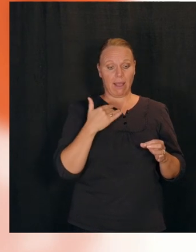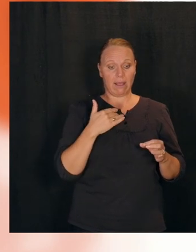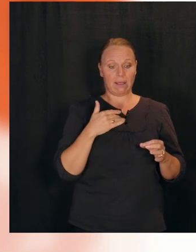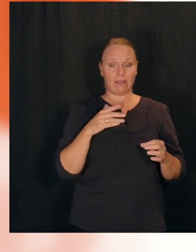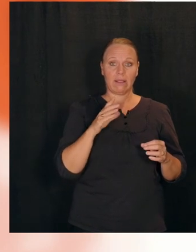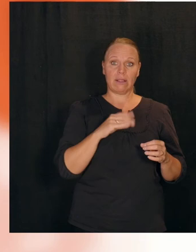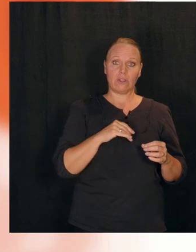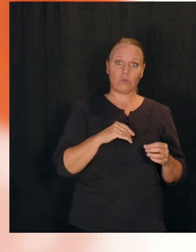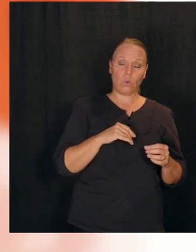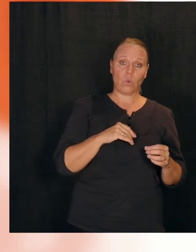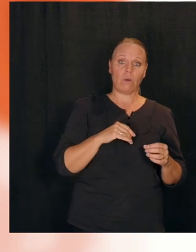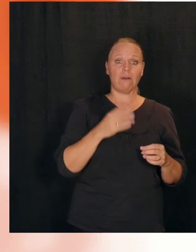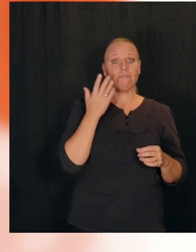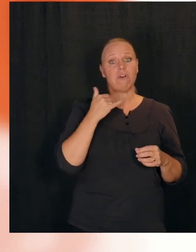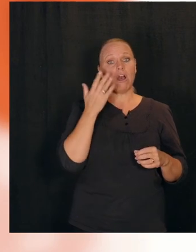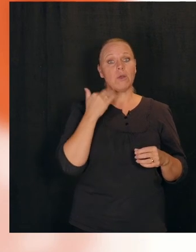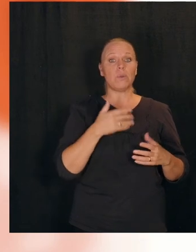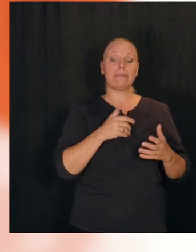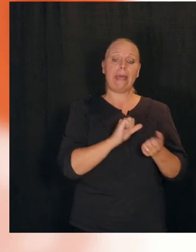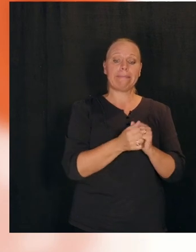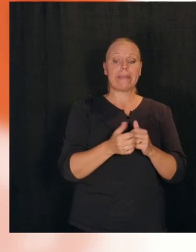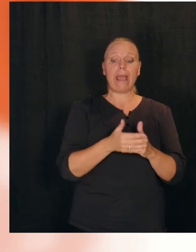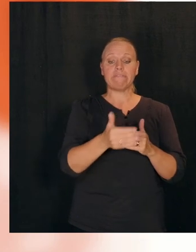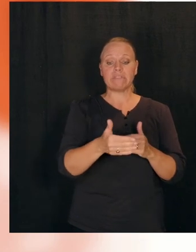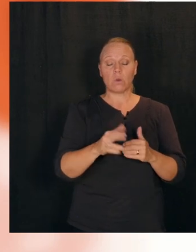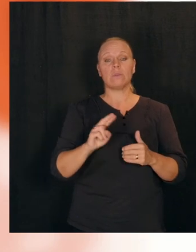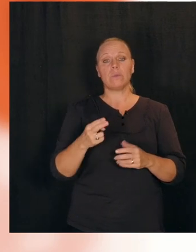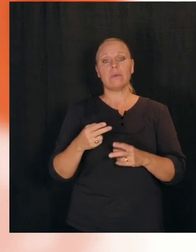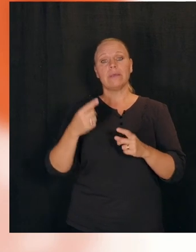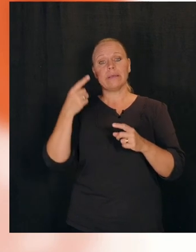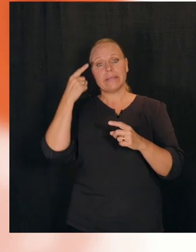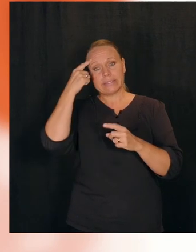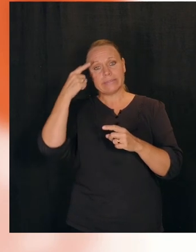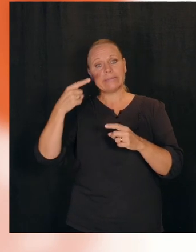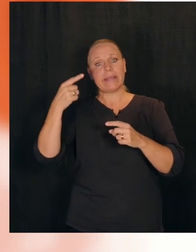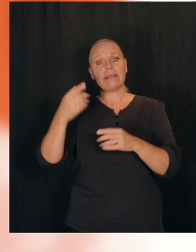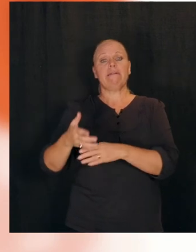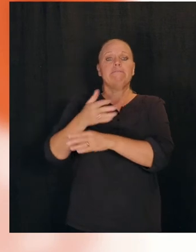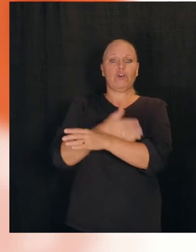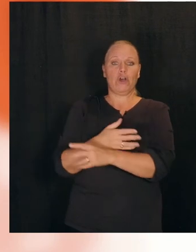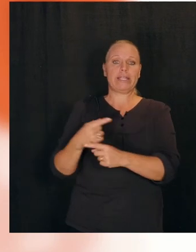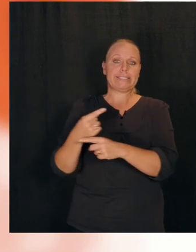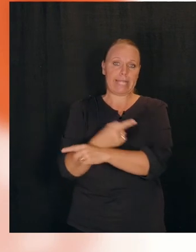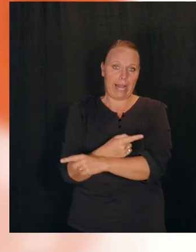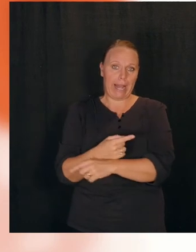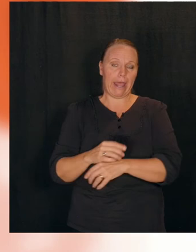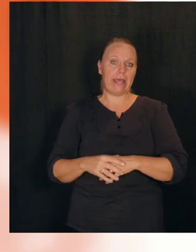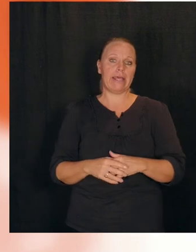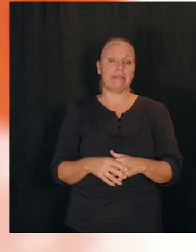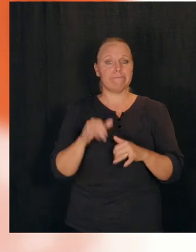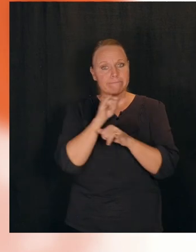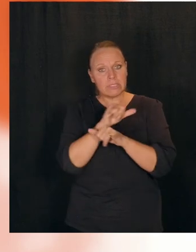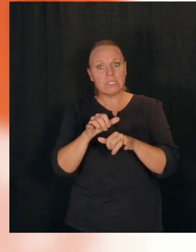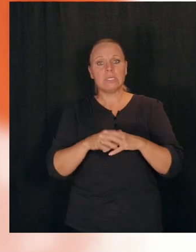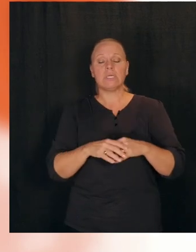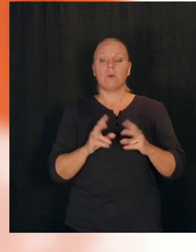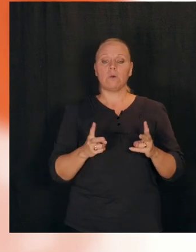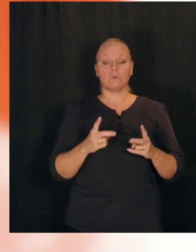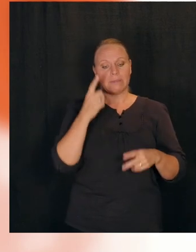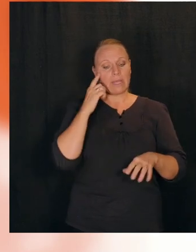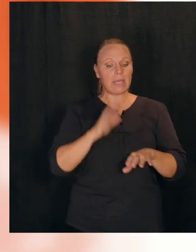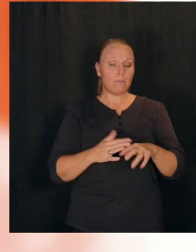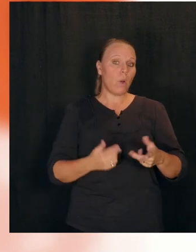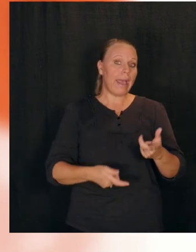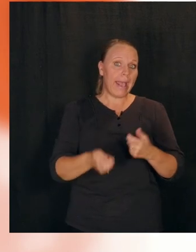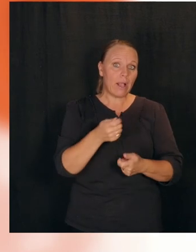retroaktiv till proaktiv, att få med även när det gäller ekonomi, att inte att